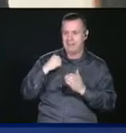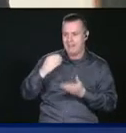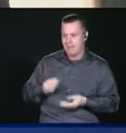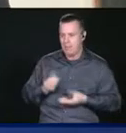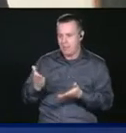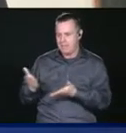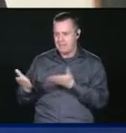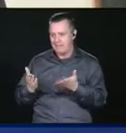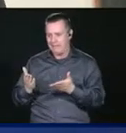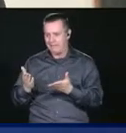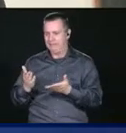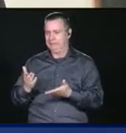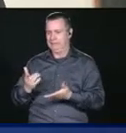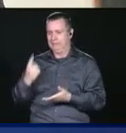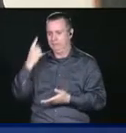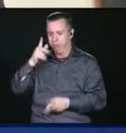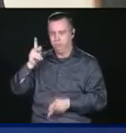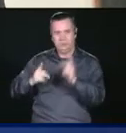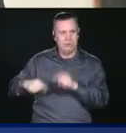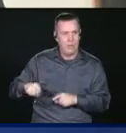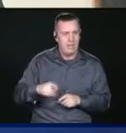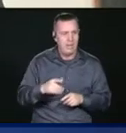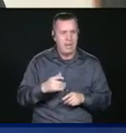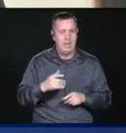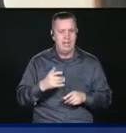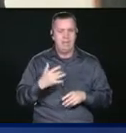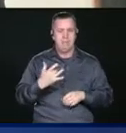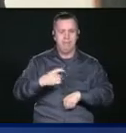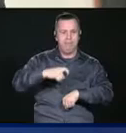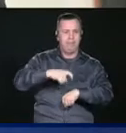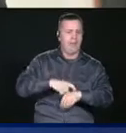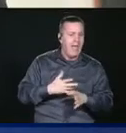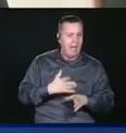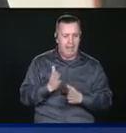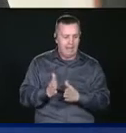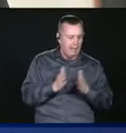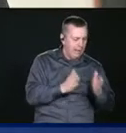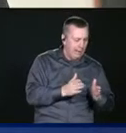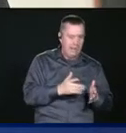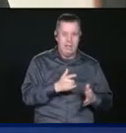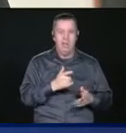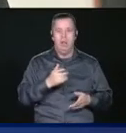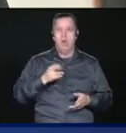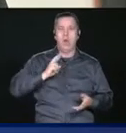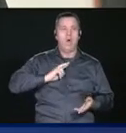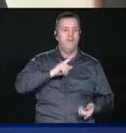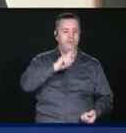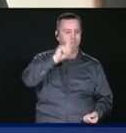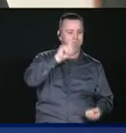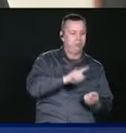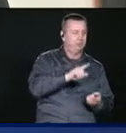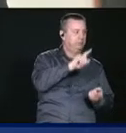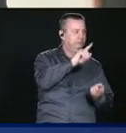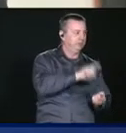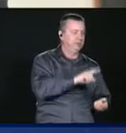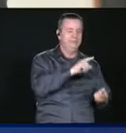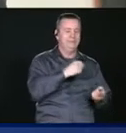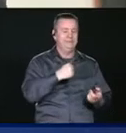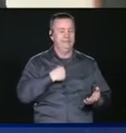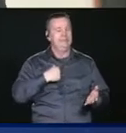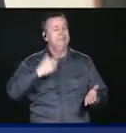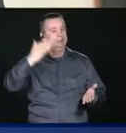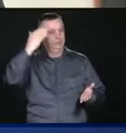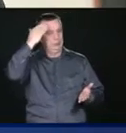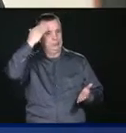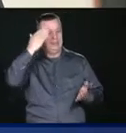conditions difficiles alors qu'elles voient effectivement le revenu diminuer de façon très importante. Nous savons que les villes sont